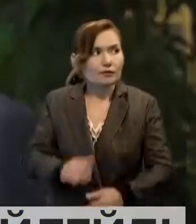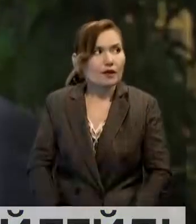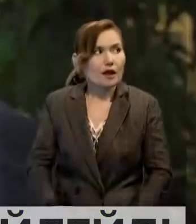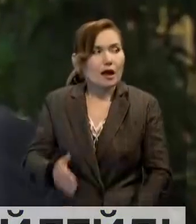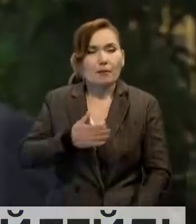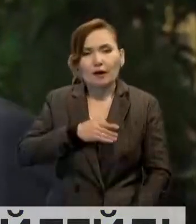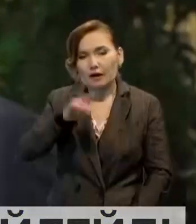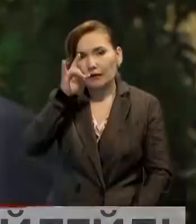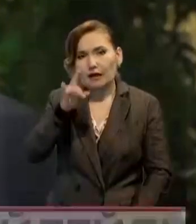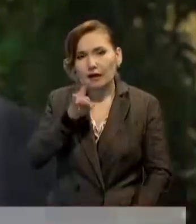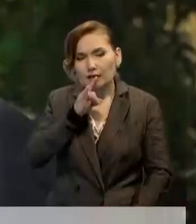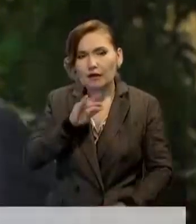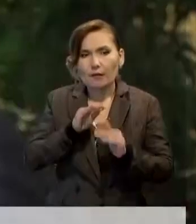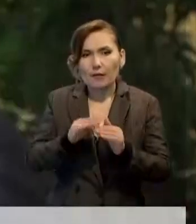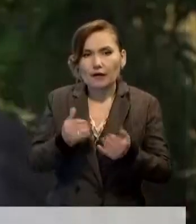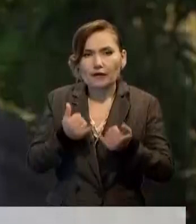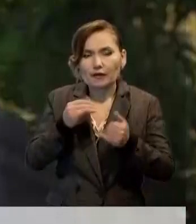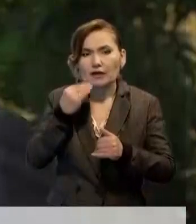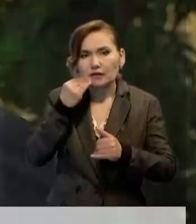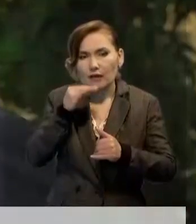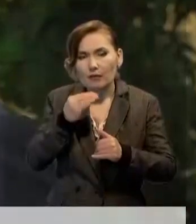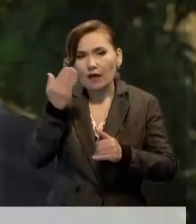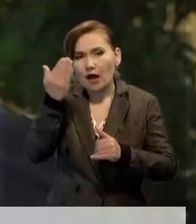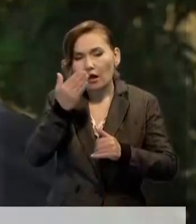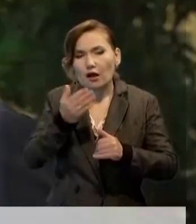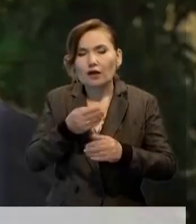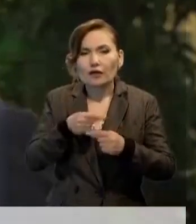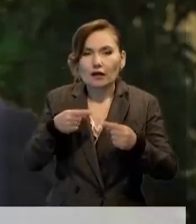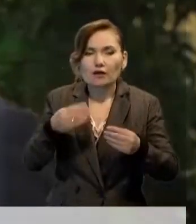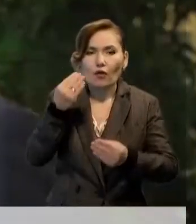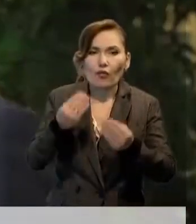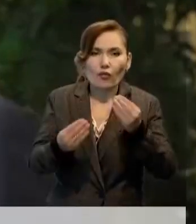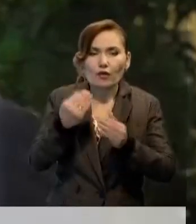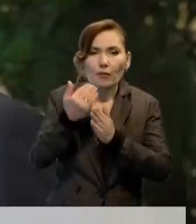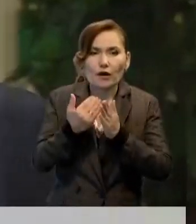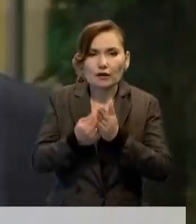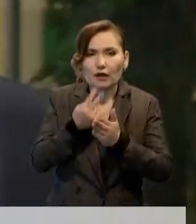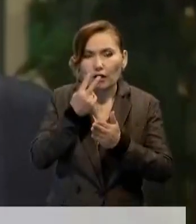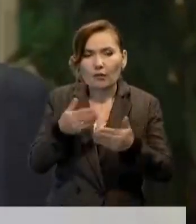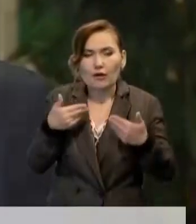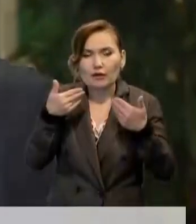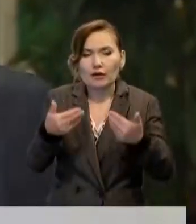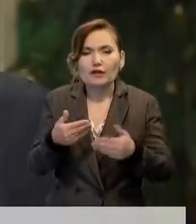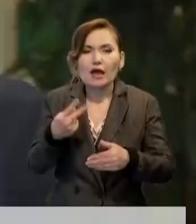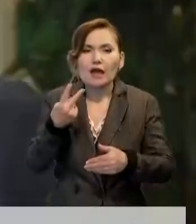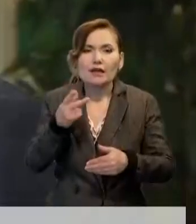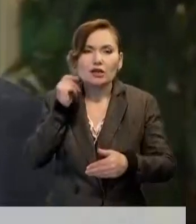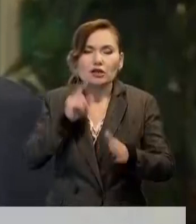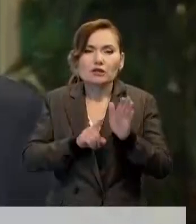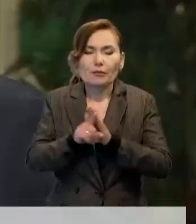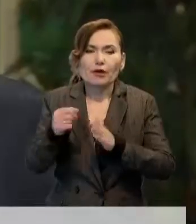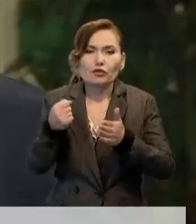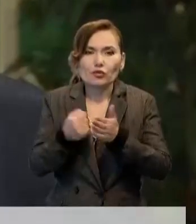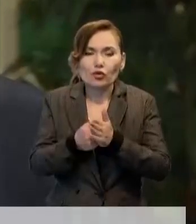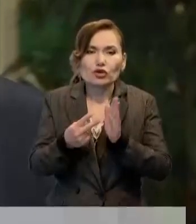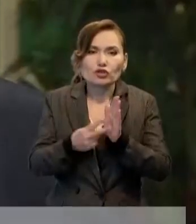Біз қазақстандық балаларға сапалы танымдық әрі ойын сауық бағдарламаларын ұсынып отырмыз. Мұнда 2-ден 7 жасқа дейінгі бүлдіршіндер